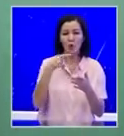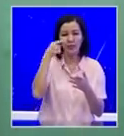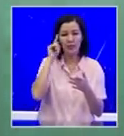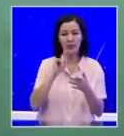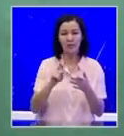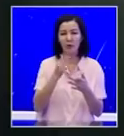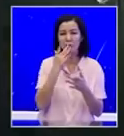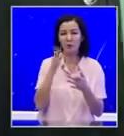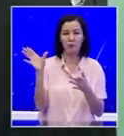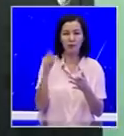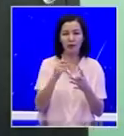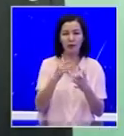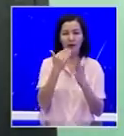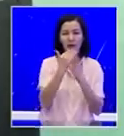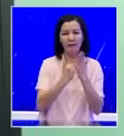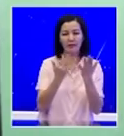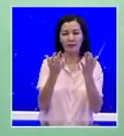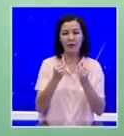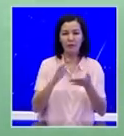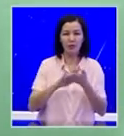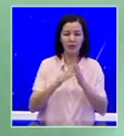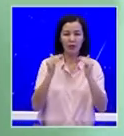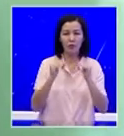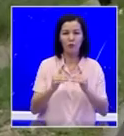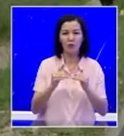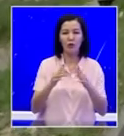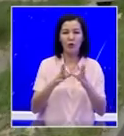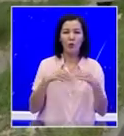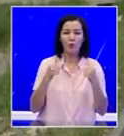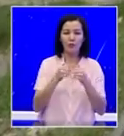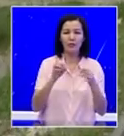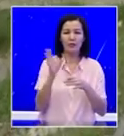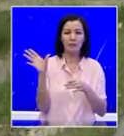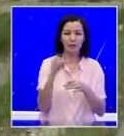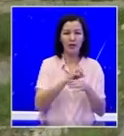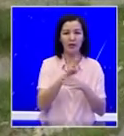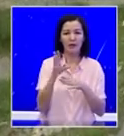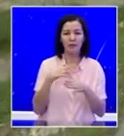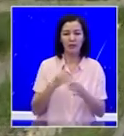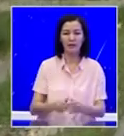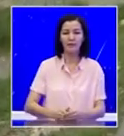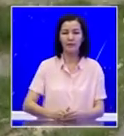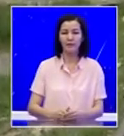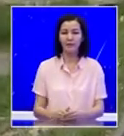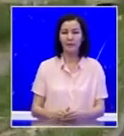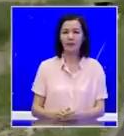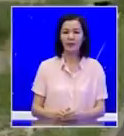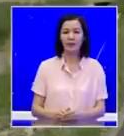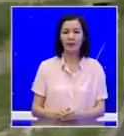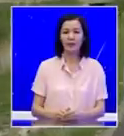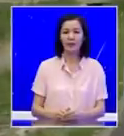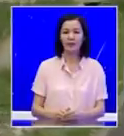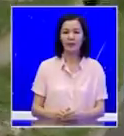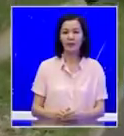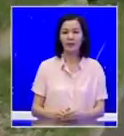бөлген жоқ. Әкімдіктен тізім алып, жағдай жоқтарды қамтыды. Во время репрессий казахский народ оказал